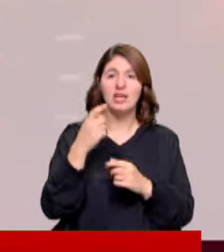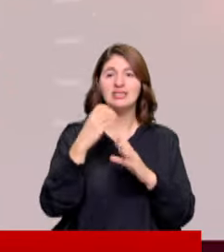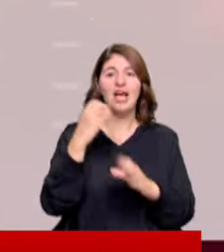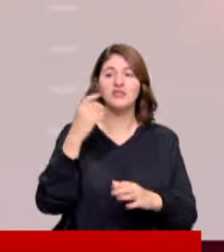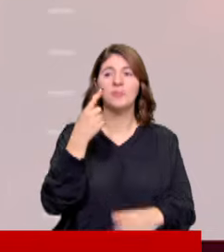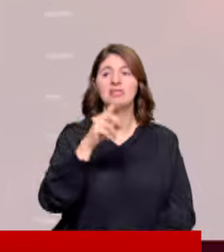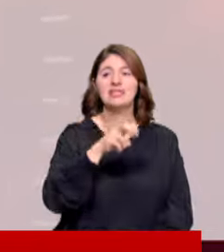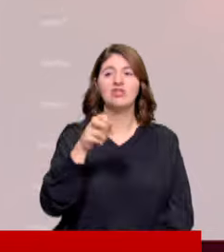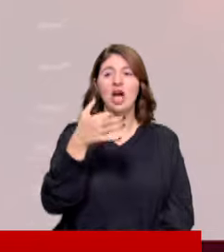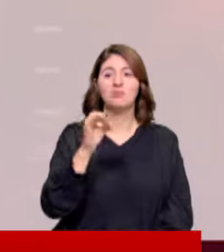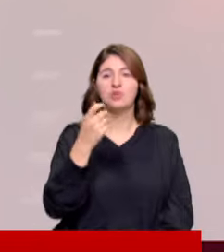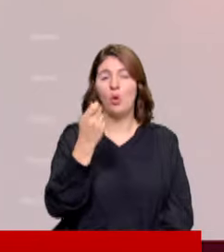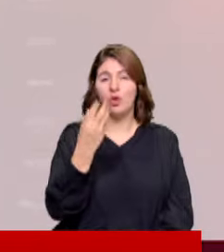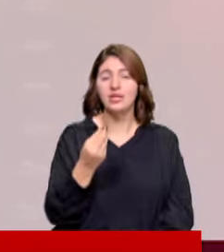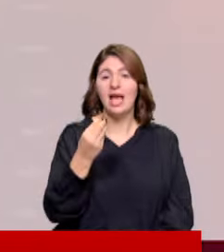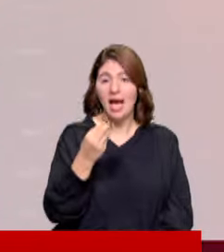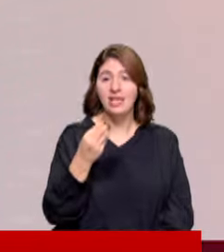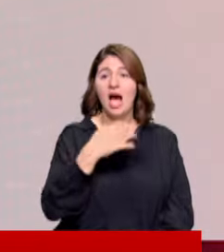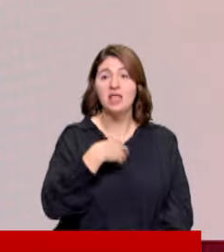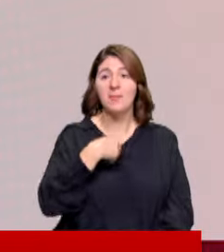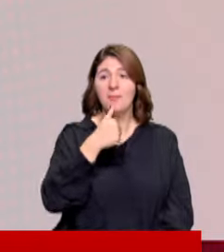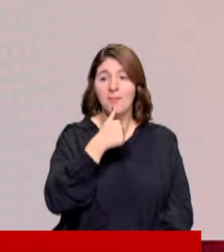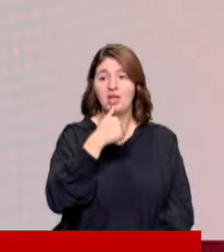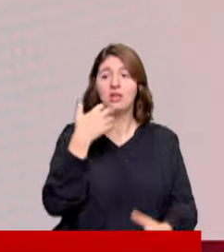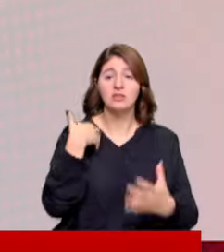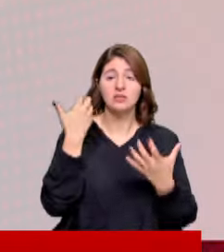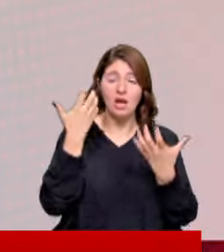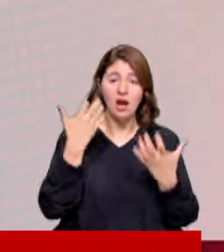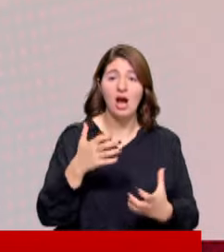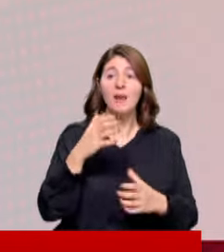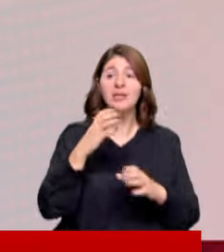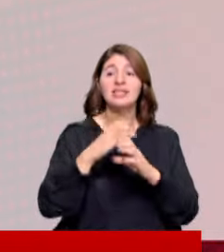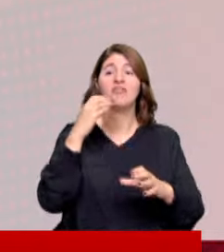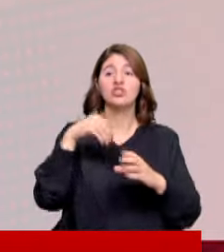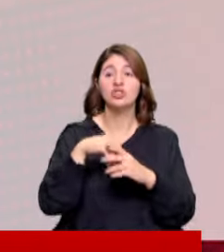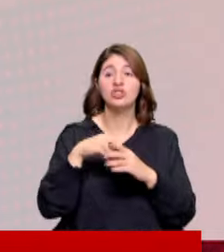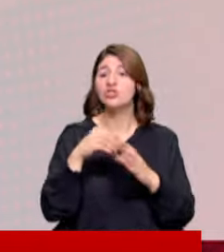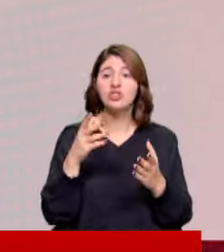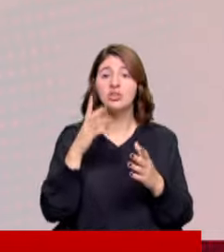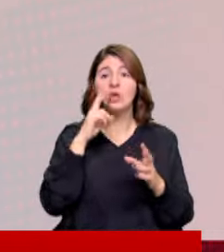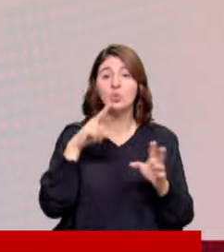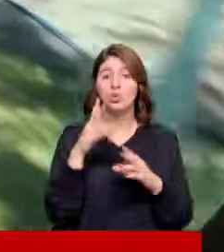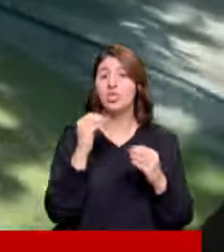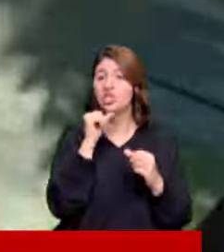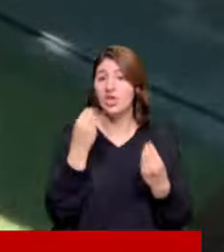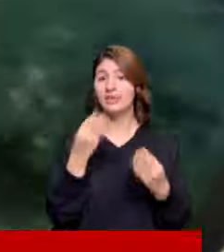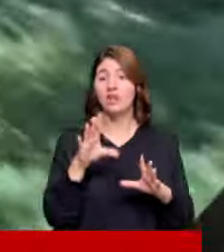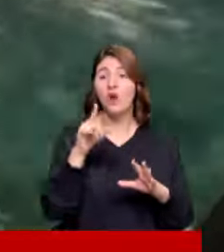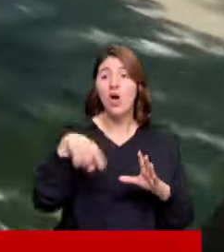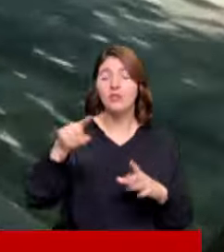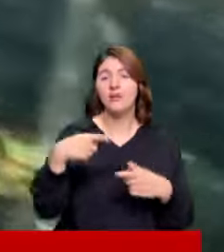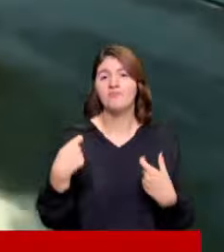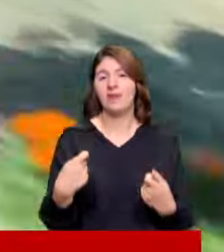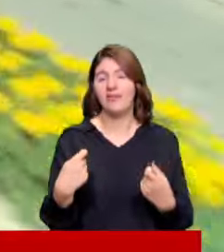fiyatı 1860 lira oldu. Yani velilerin yükü kat be kat arttı. Ama servisçiler için de tablo hiç de iç açıcı değil. Çünkü onların